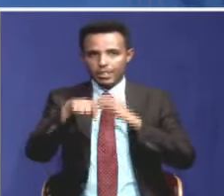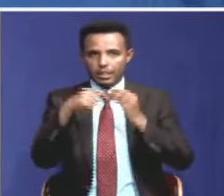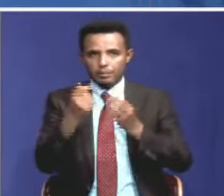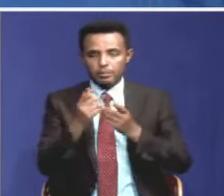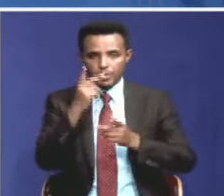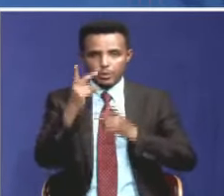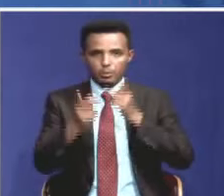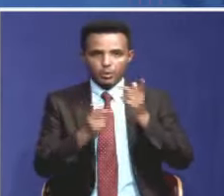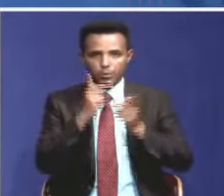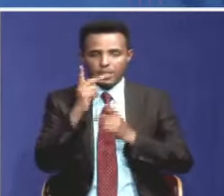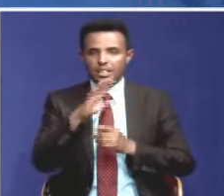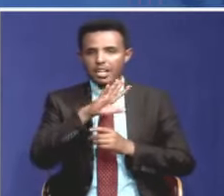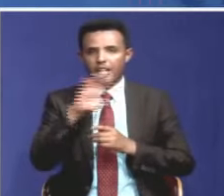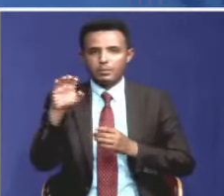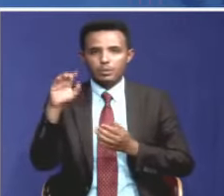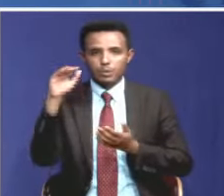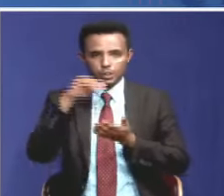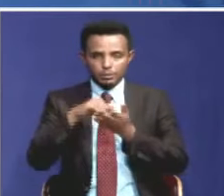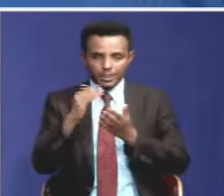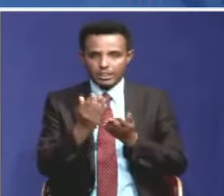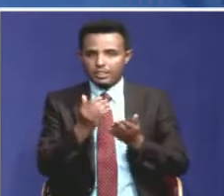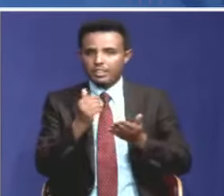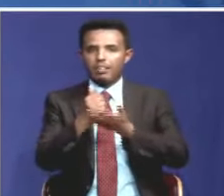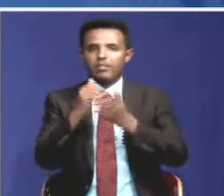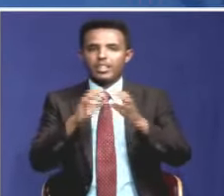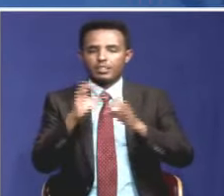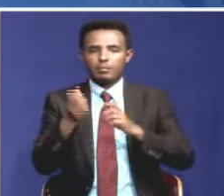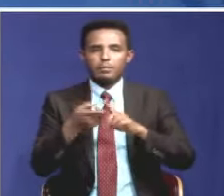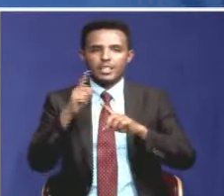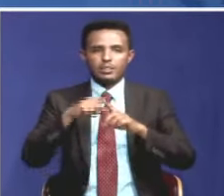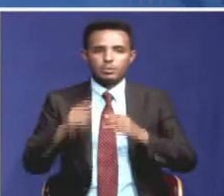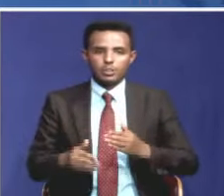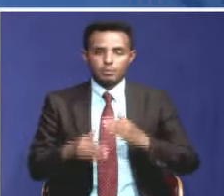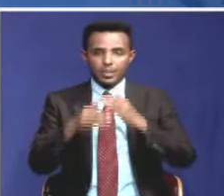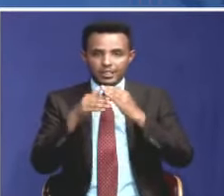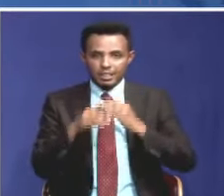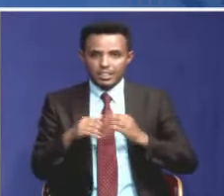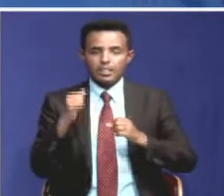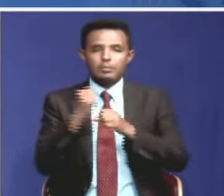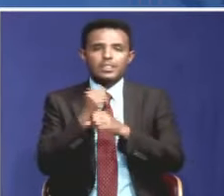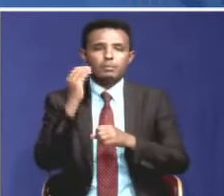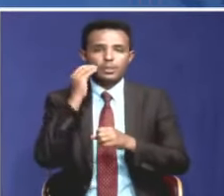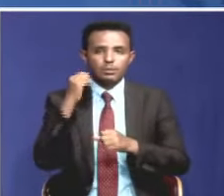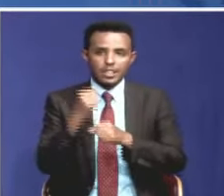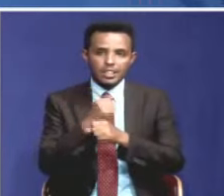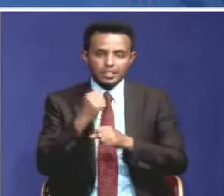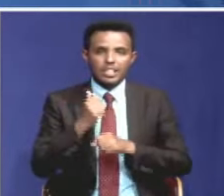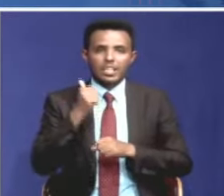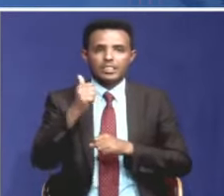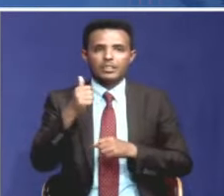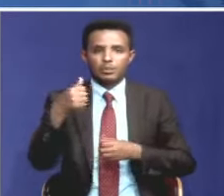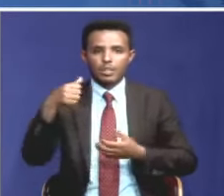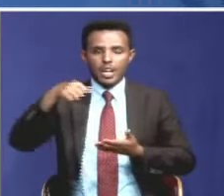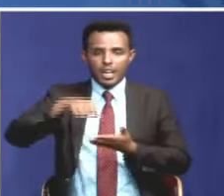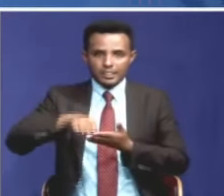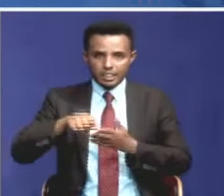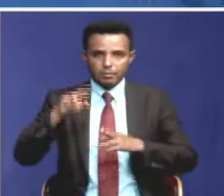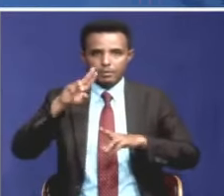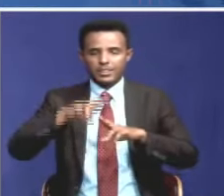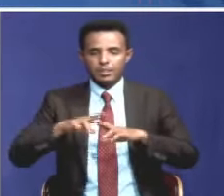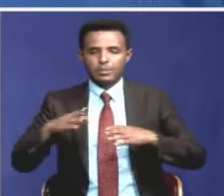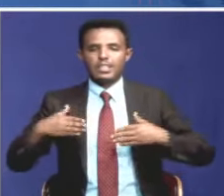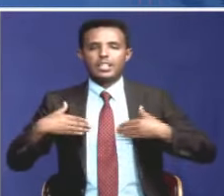አካባቢዎች በመጎብኘት የ400,000 ብር ድጋፍ አድርገዋል። በመልሶ ግንባታው የመስሪያ ቤቱ ሰራተኞች የራሳቸውን አሻራ